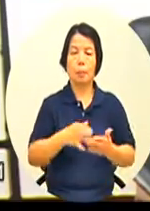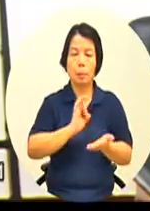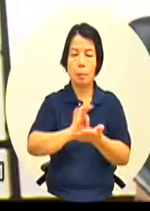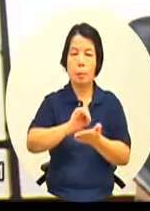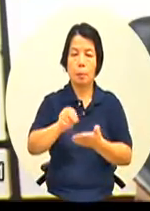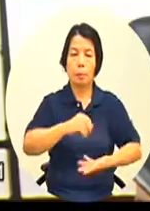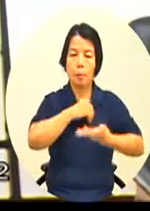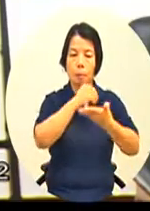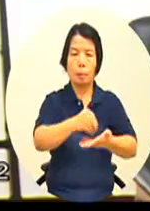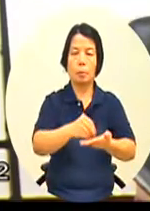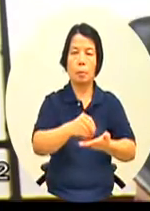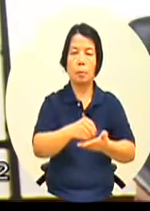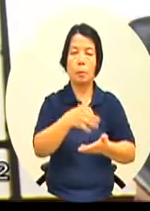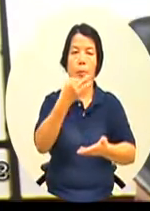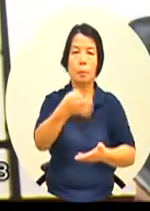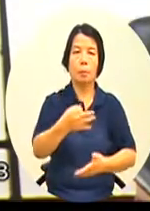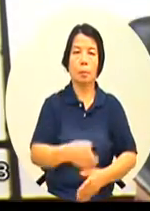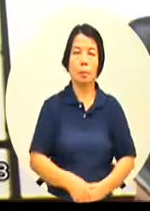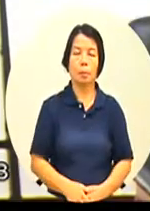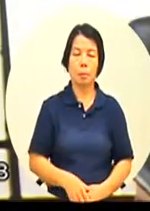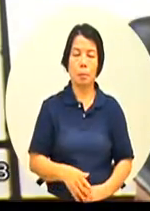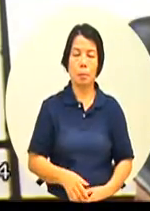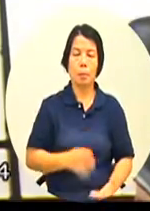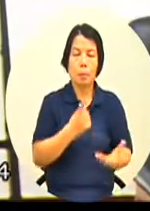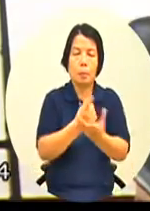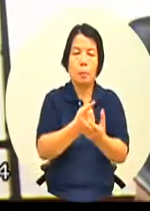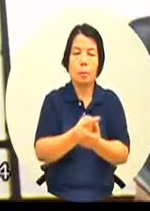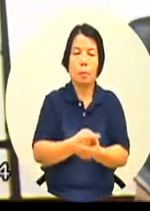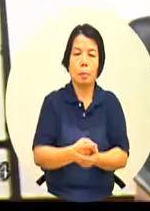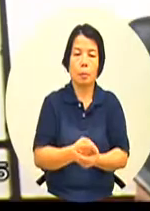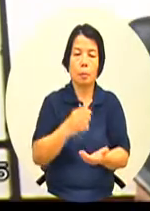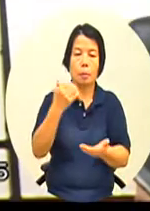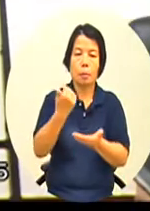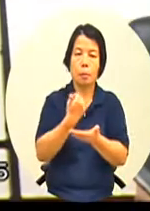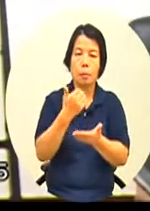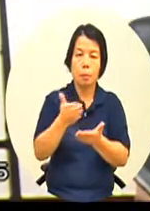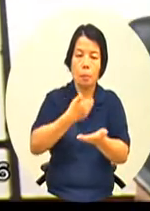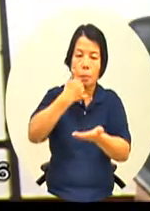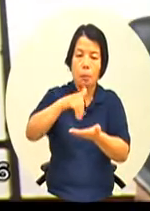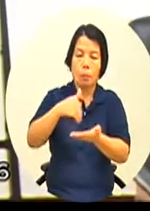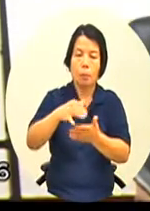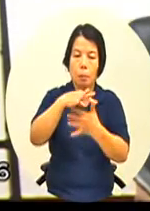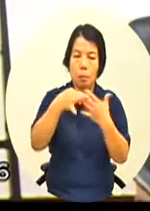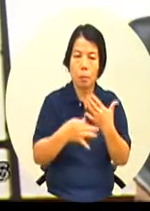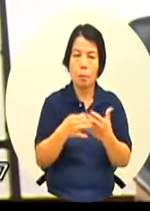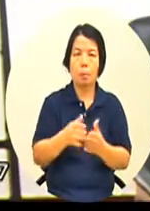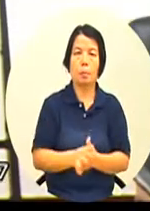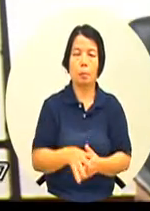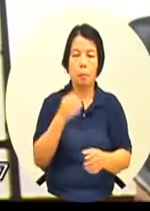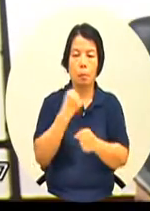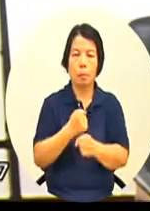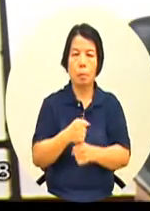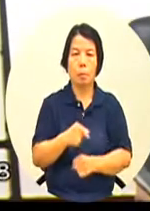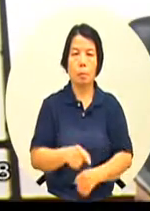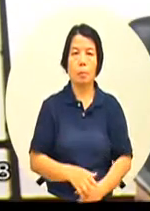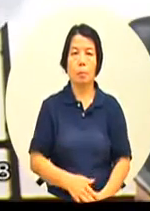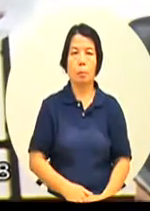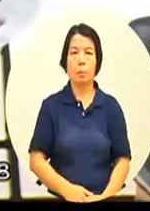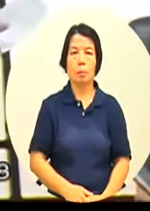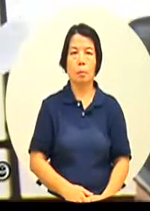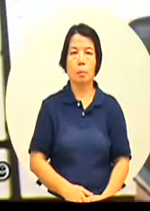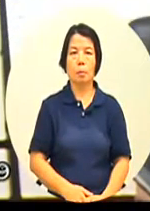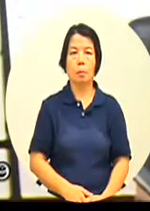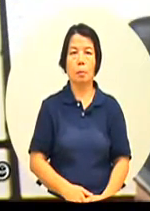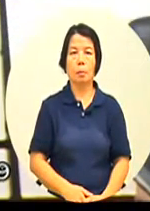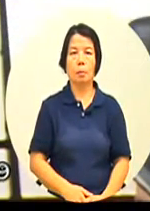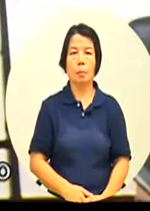议款，那透过参与式预算的这样一个程序，然后来做。当然参与式预算